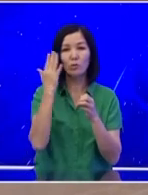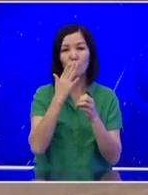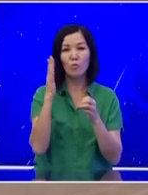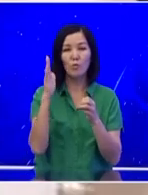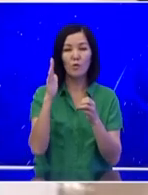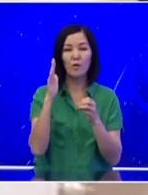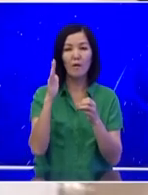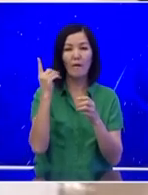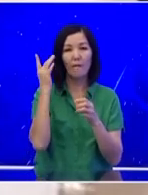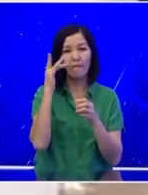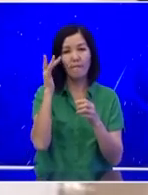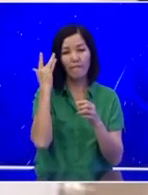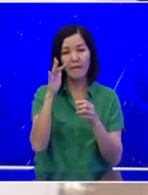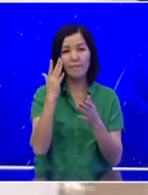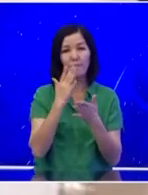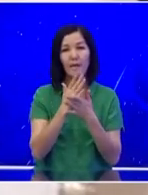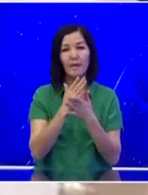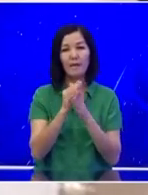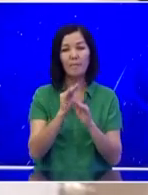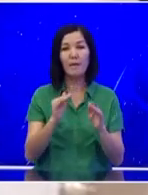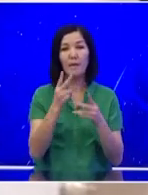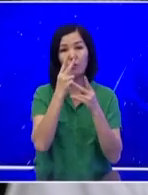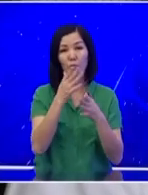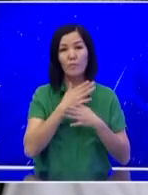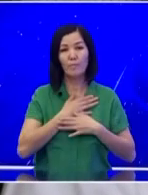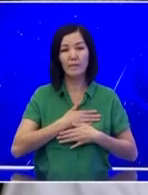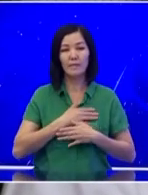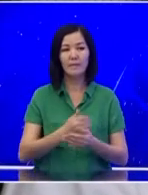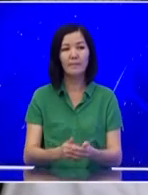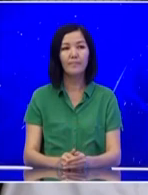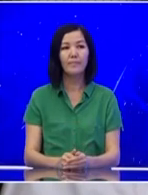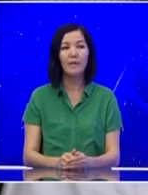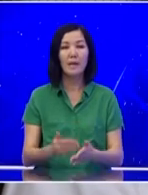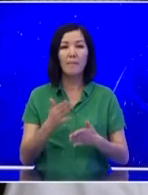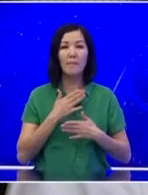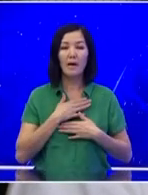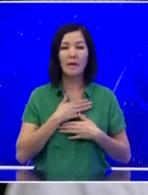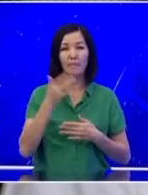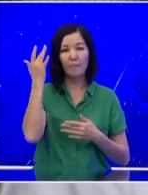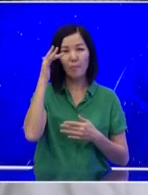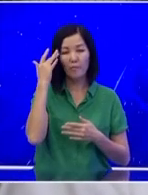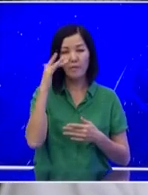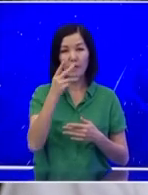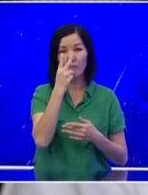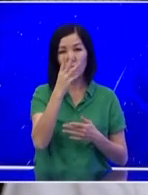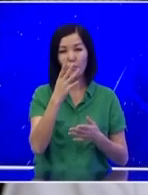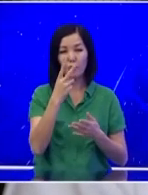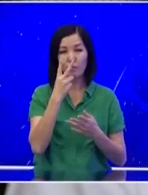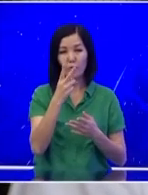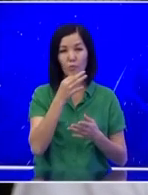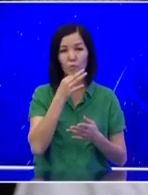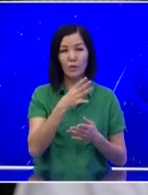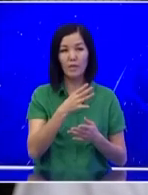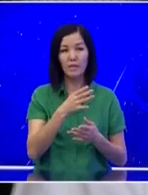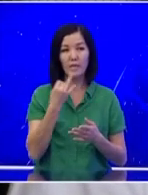Бұл туындылар кішкентай көрермендердің көңілінен шығып жатыр. Нағына Ілияс атамыздың мультфильмін көрдік. Бұл мультфильм